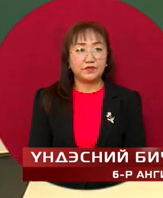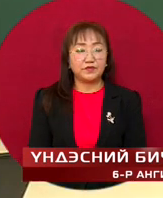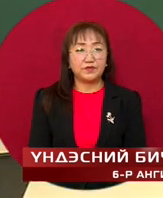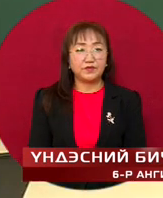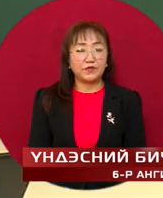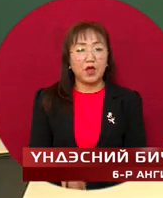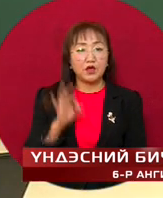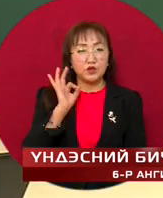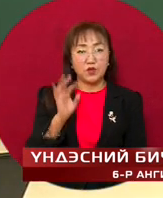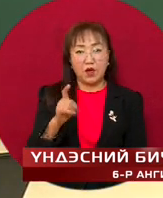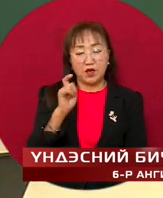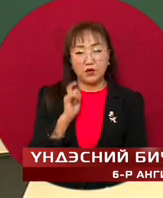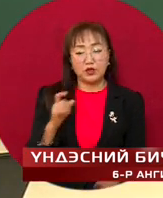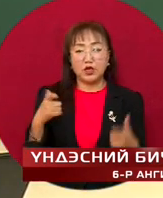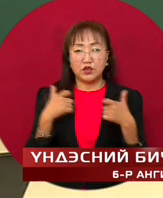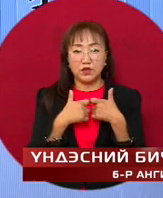За зөв хариултаа тулгая.